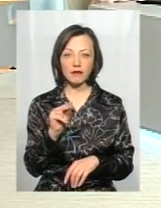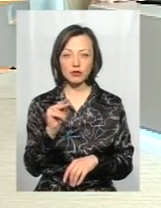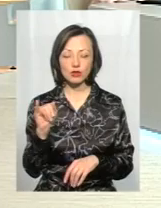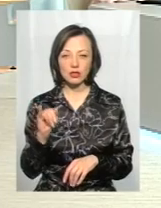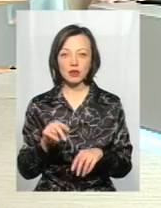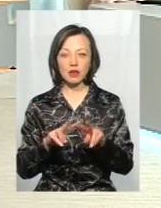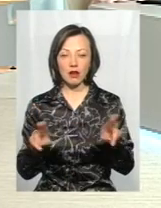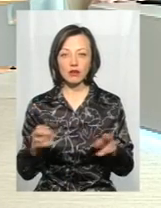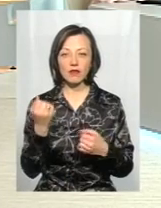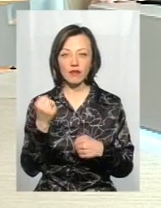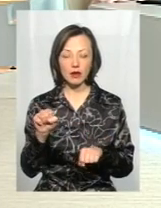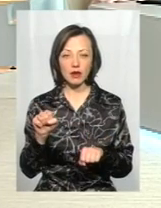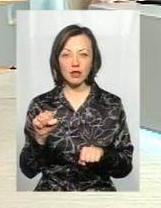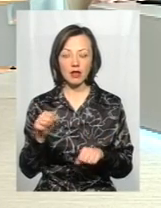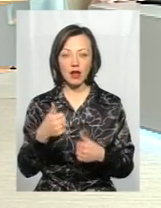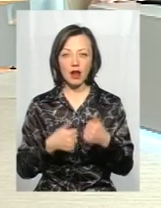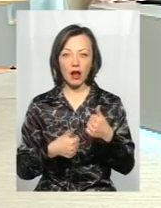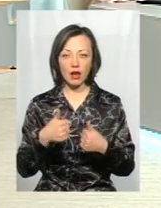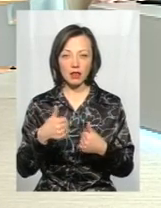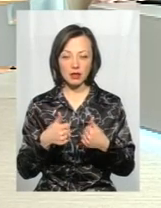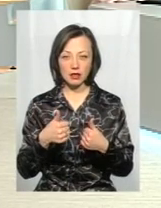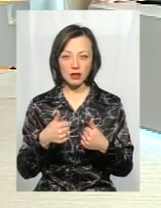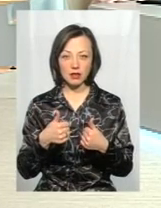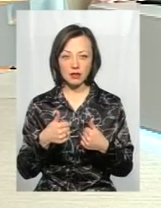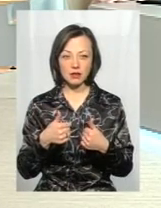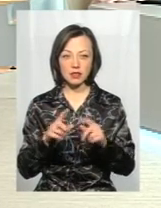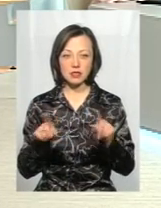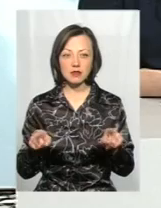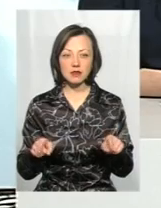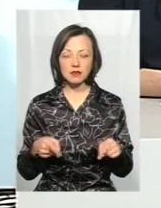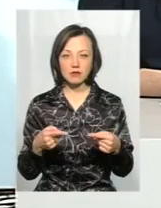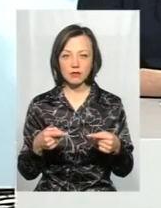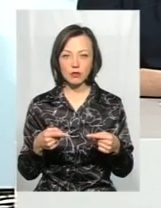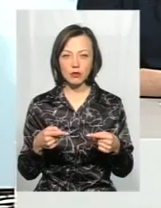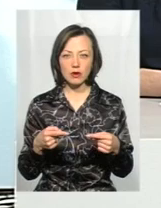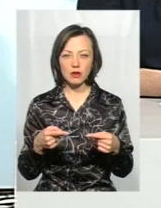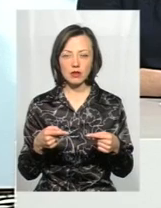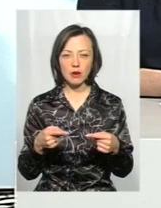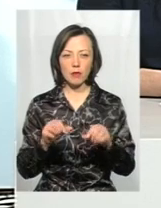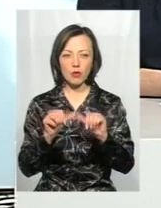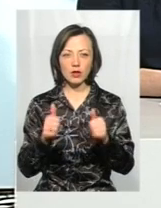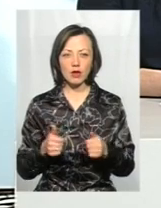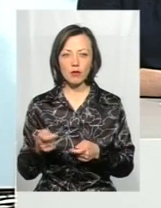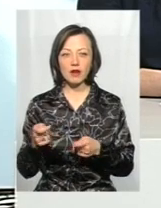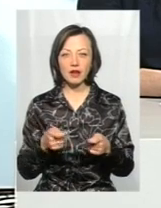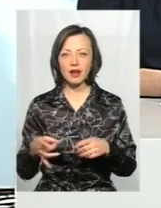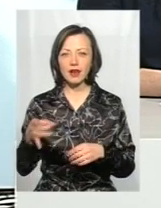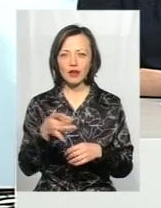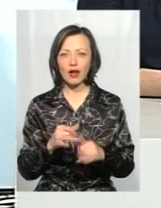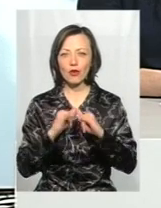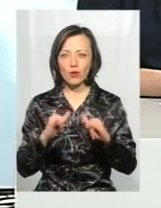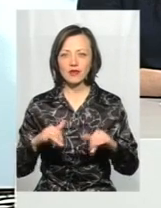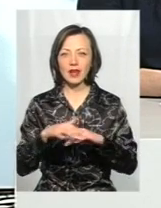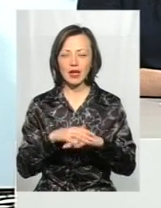вони виграли грант в рамках проєкту створення сучасної моделі управління регіональним розвитком ринку праці в Хмельницькій